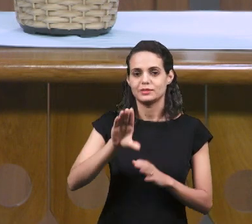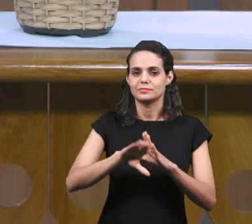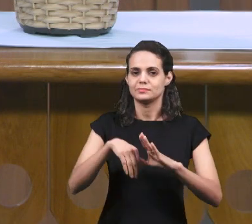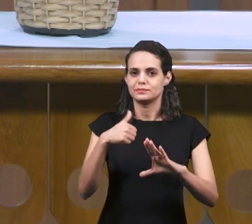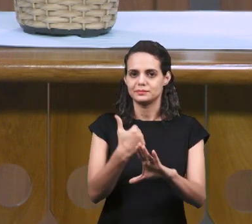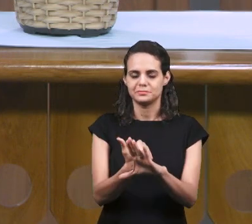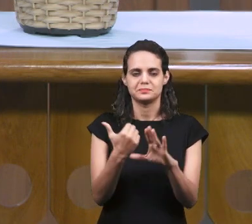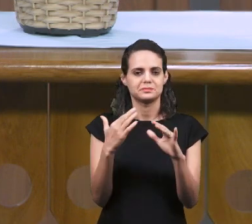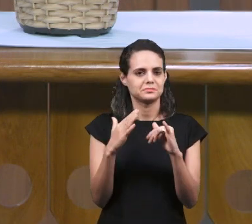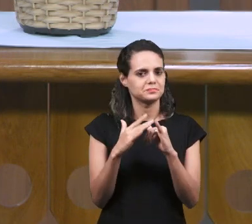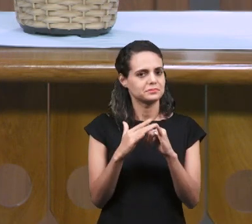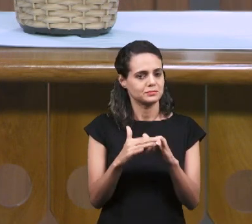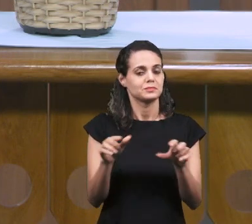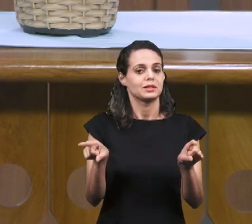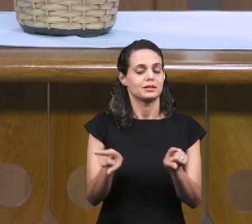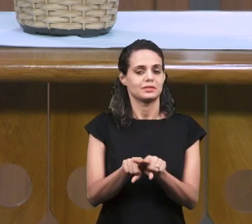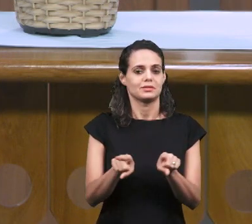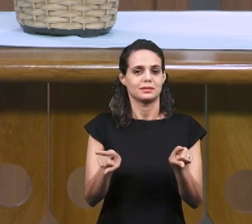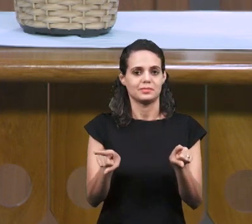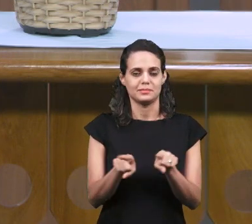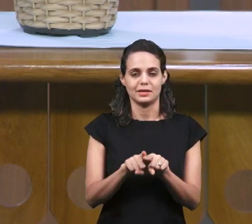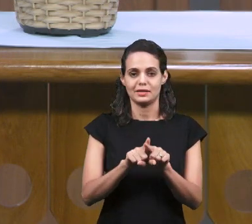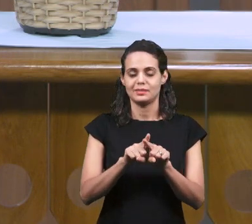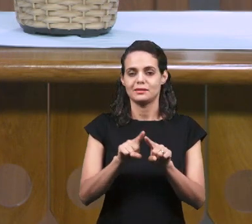bien par notre canal YouTube ou